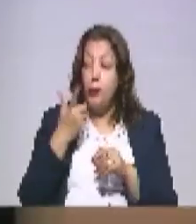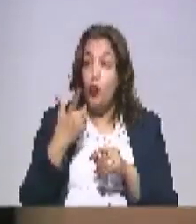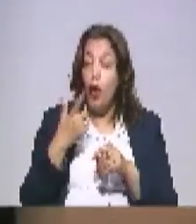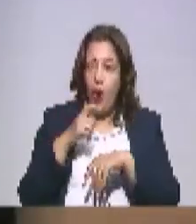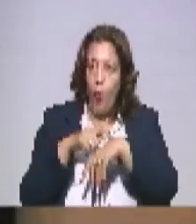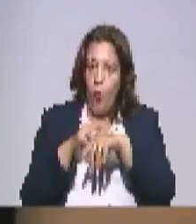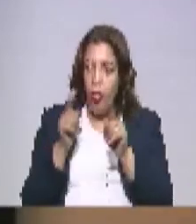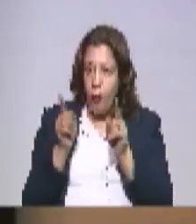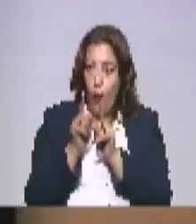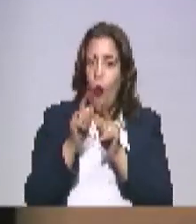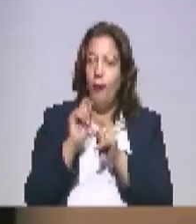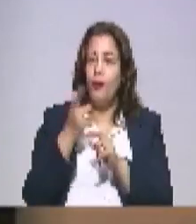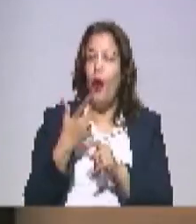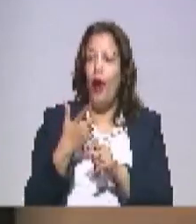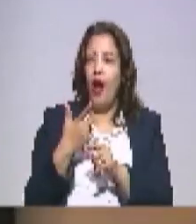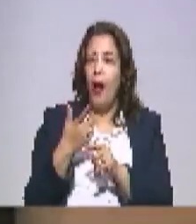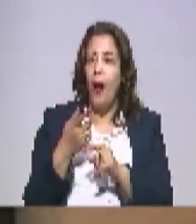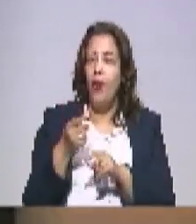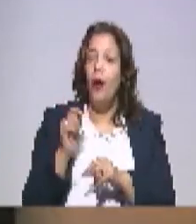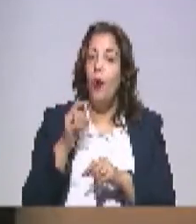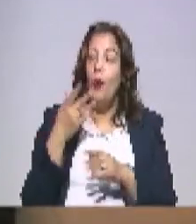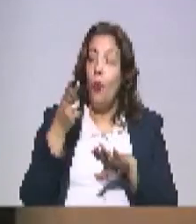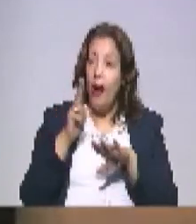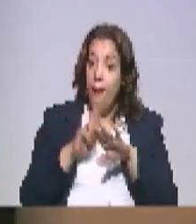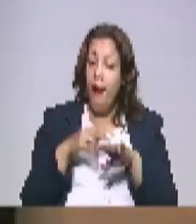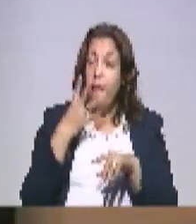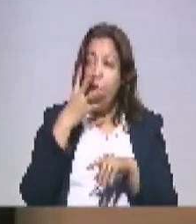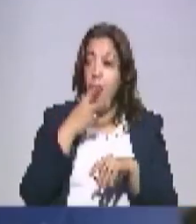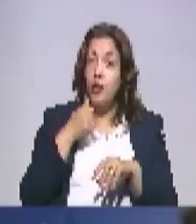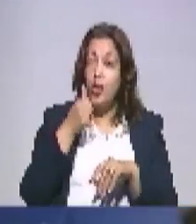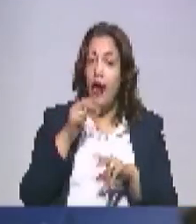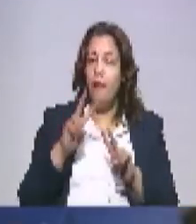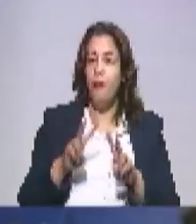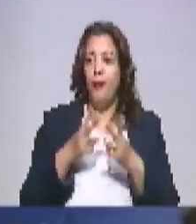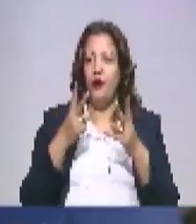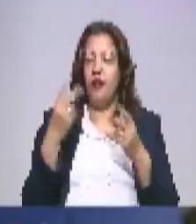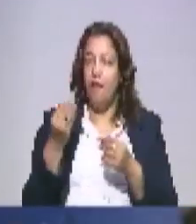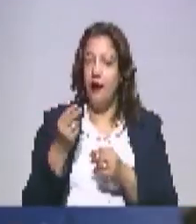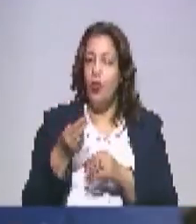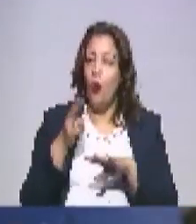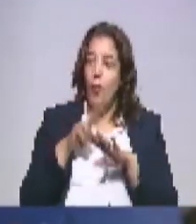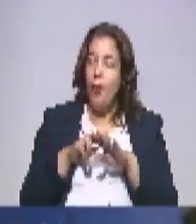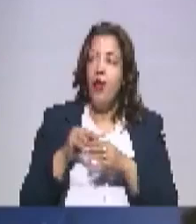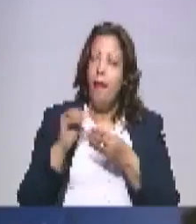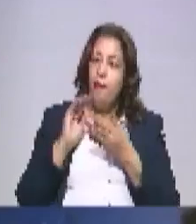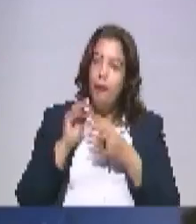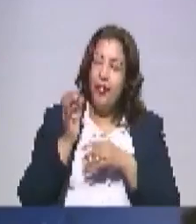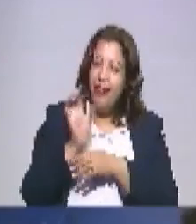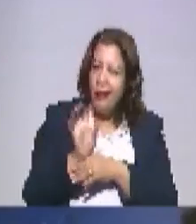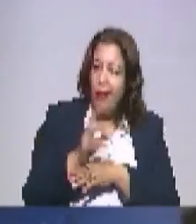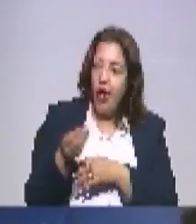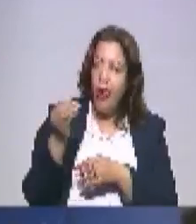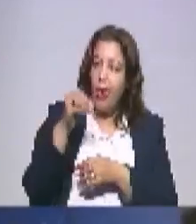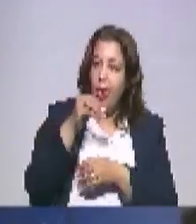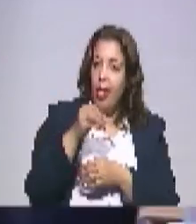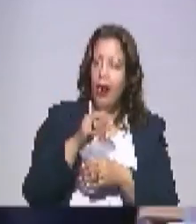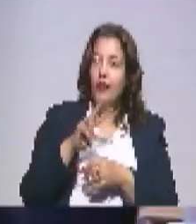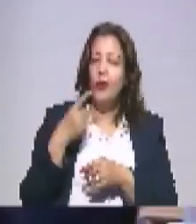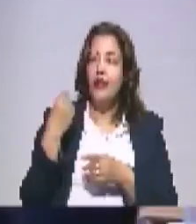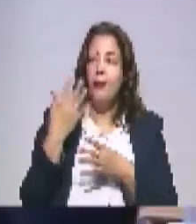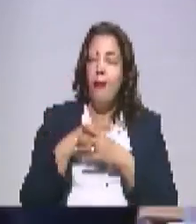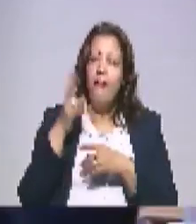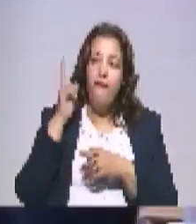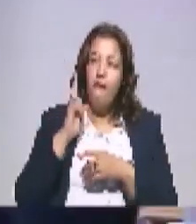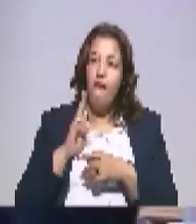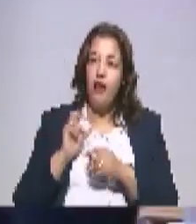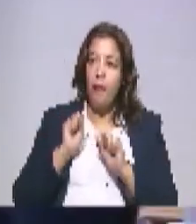كامله في وقت قليل، بنعملها بشكل مختلف وبسيط، بندعمها بشويه حاجات بتخليها فيتاميناتها تزيد